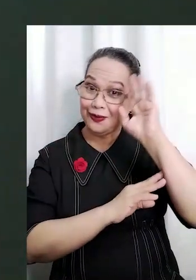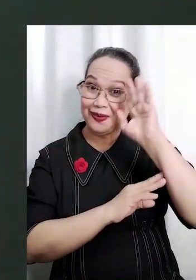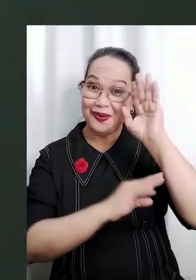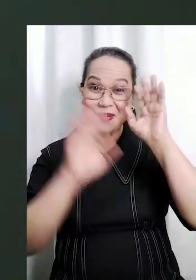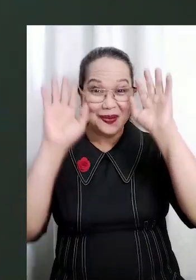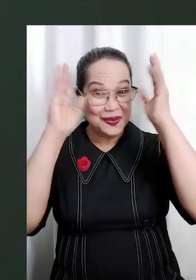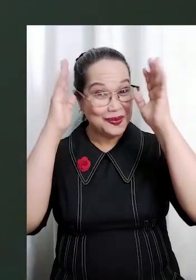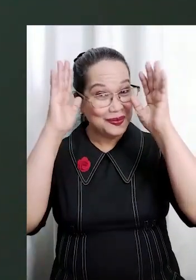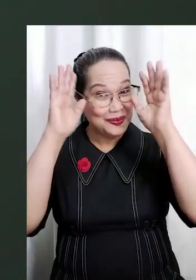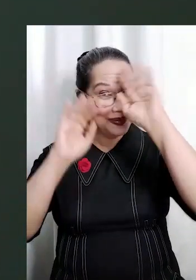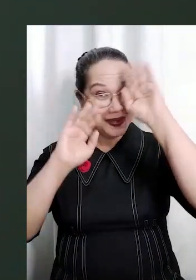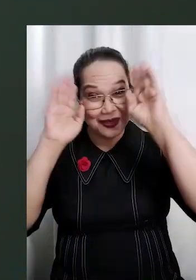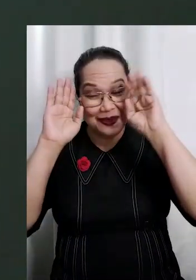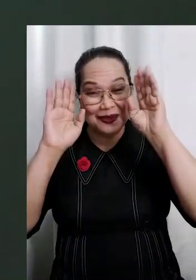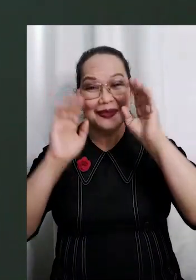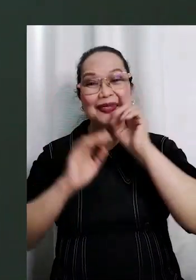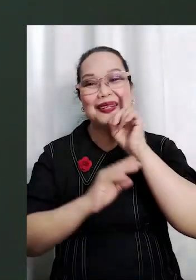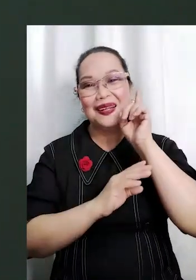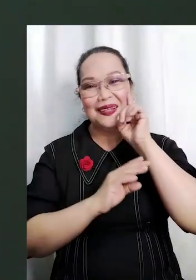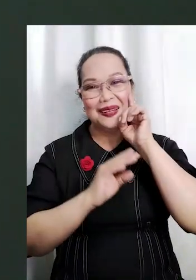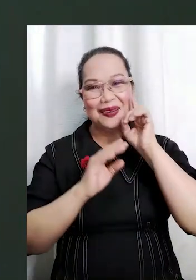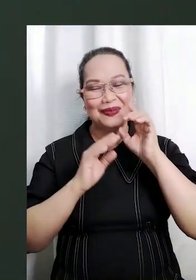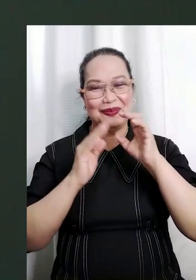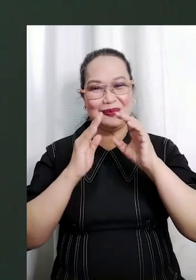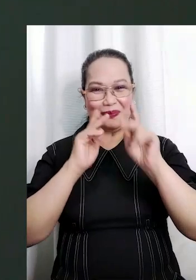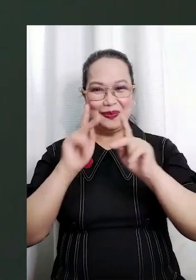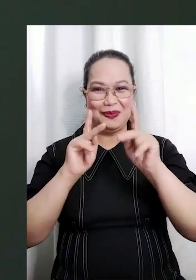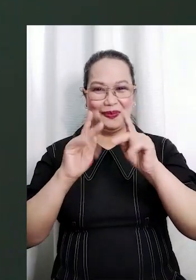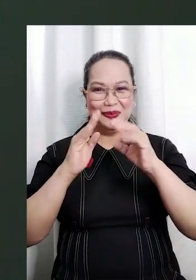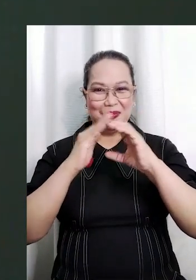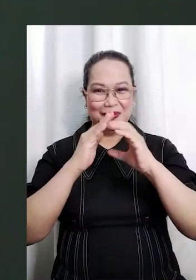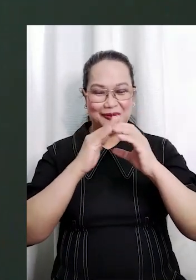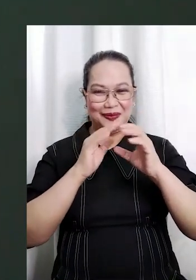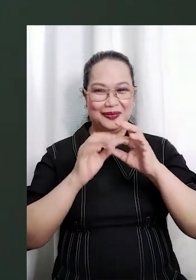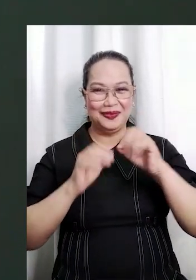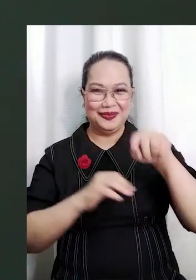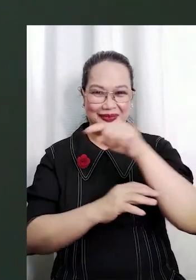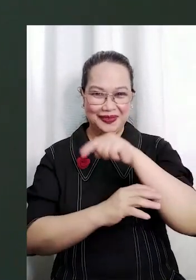po sa ating deaf community na nakikinig sa atin ngayon.